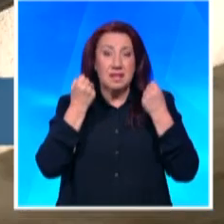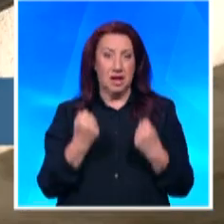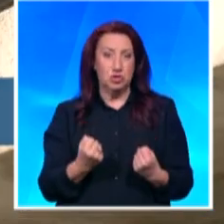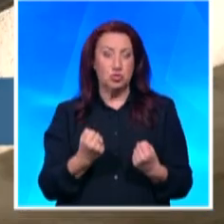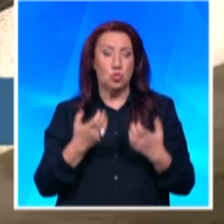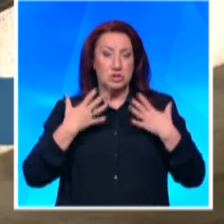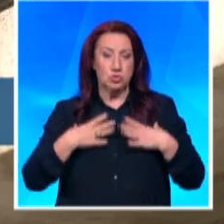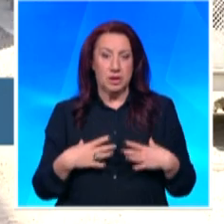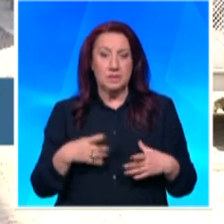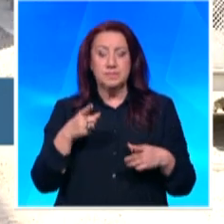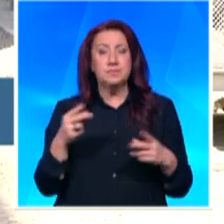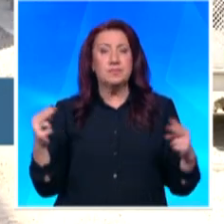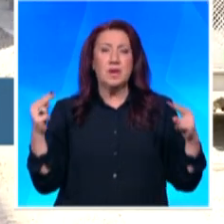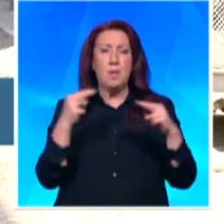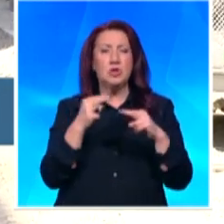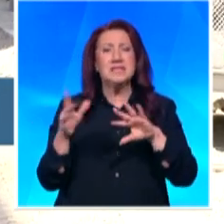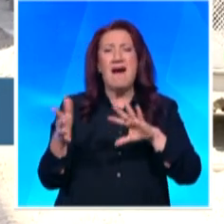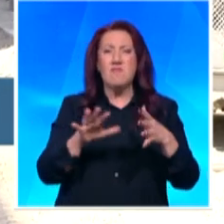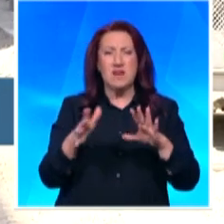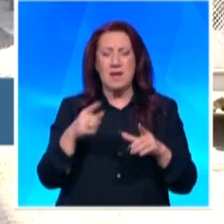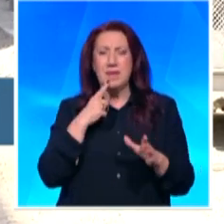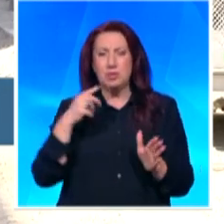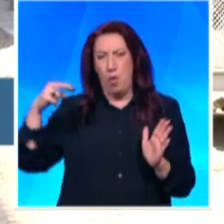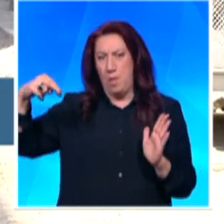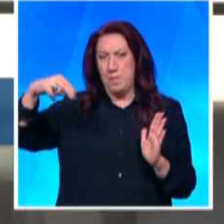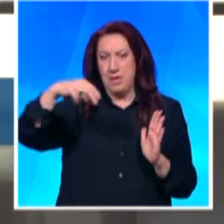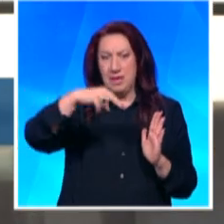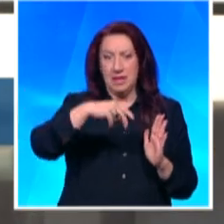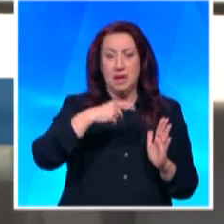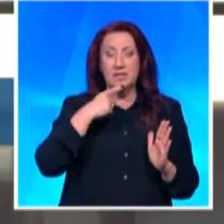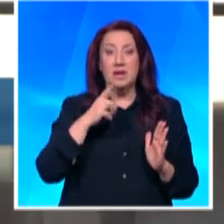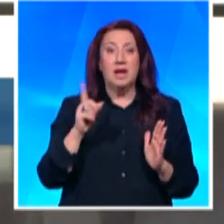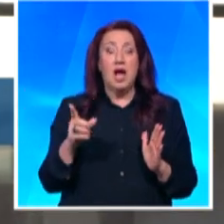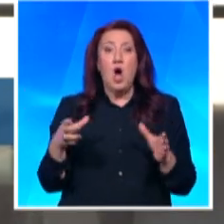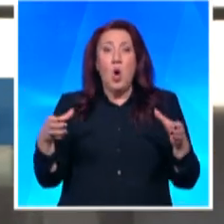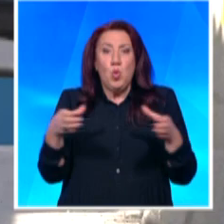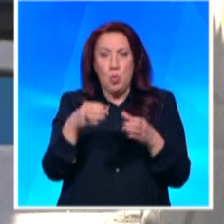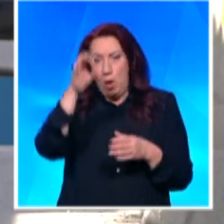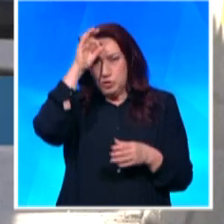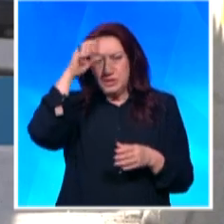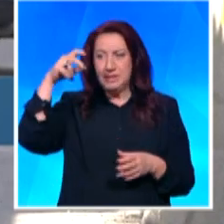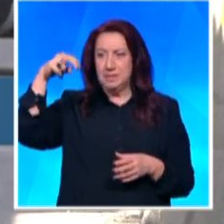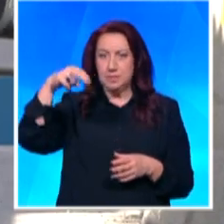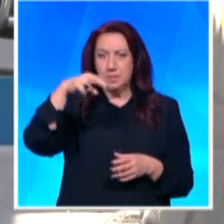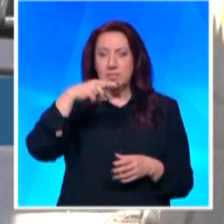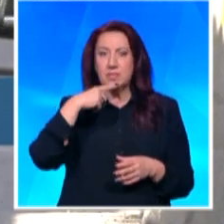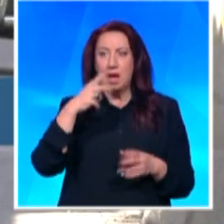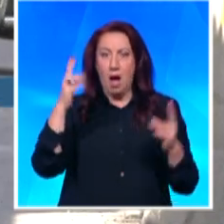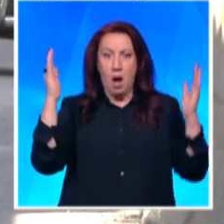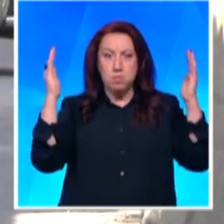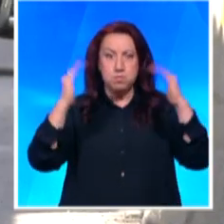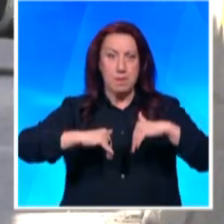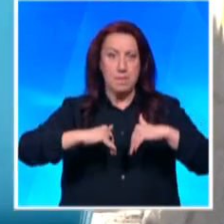за преминаване през строителна площадка. Конструкцията е поддала, когато е преминала голяма група ученици. Причините за инцидента се